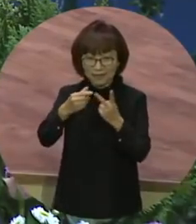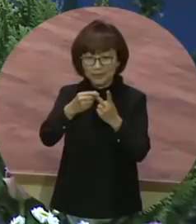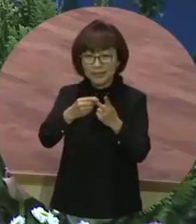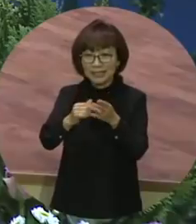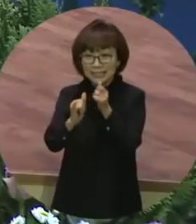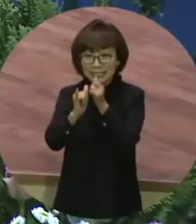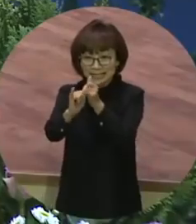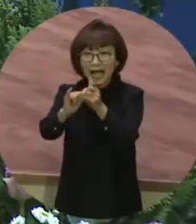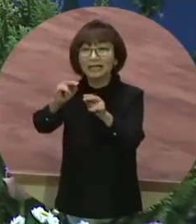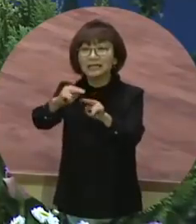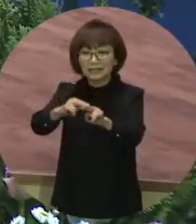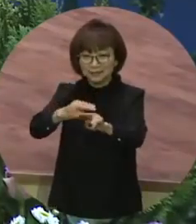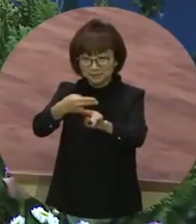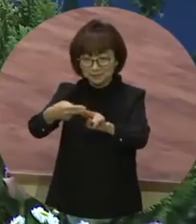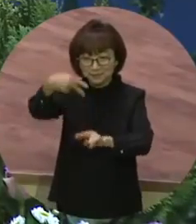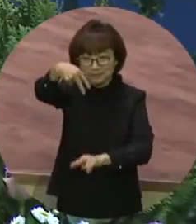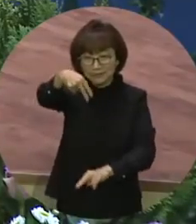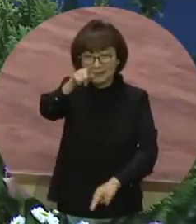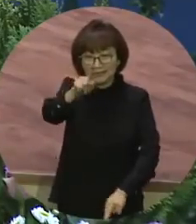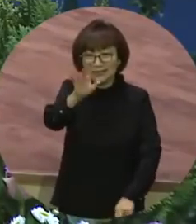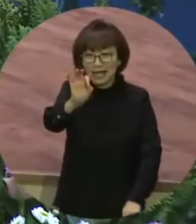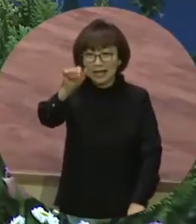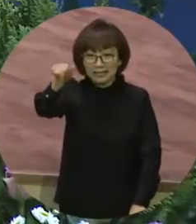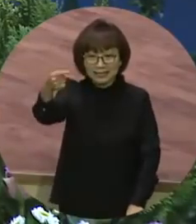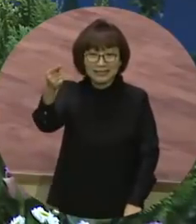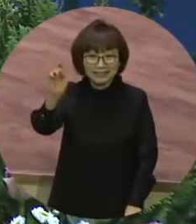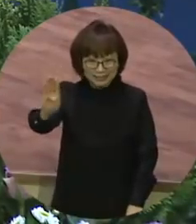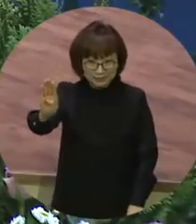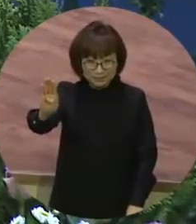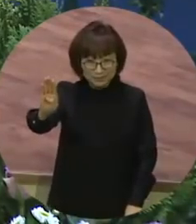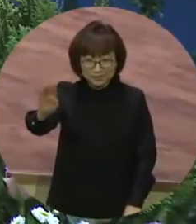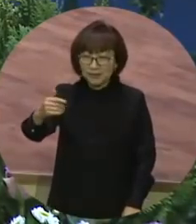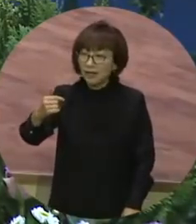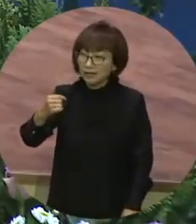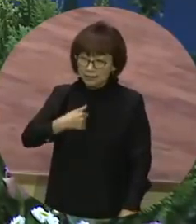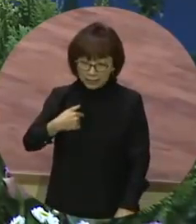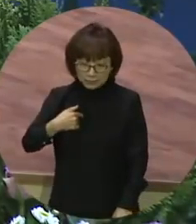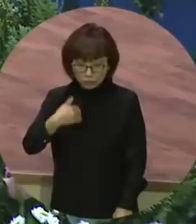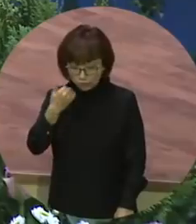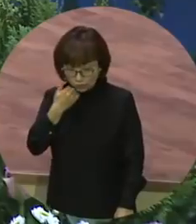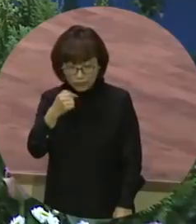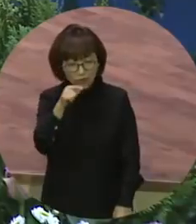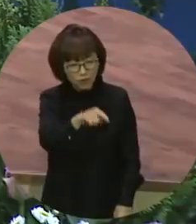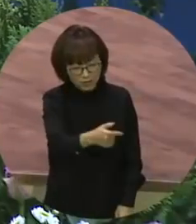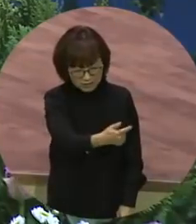아브라함에게 나타나서 하나님은 방패뿐 아니라 나는 너의 지극히 큰 상급이라.